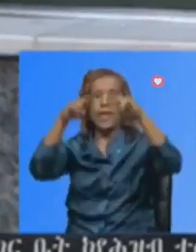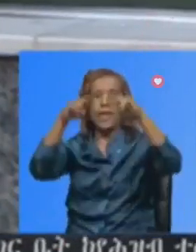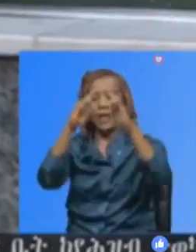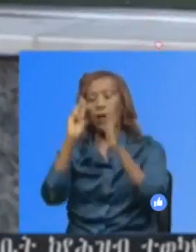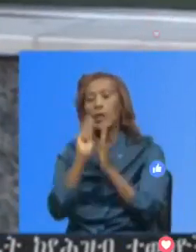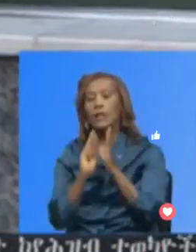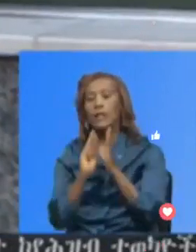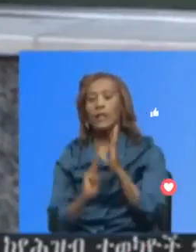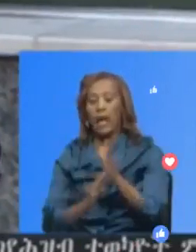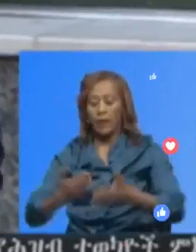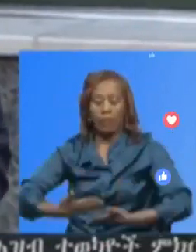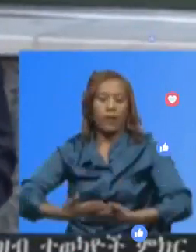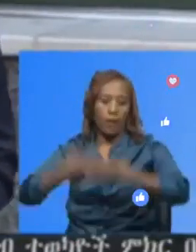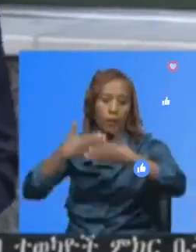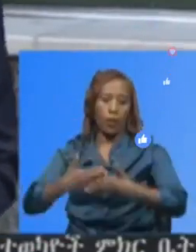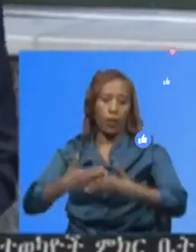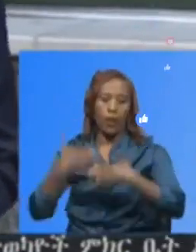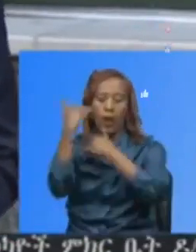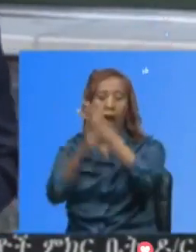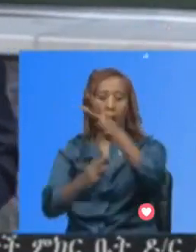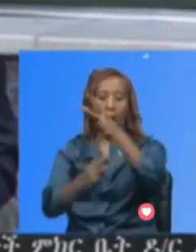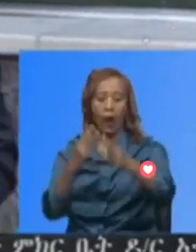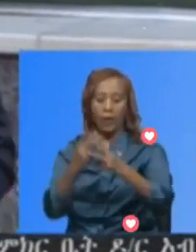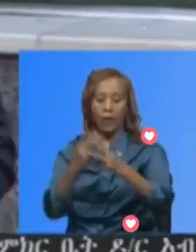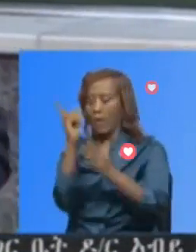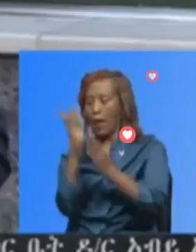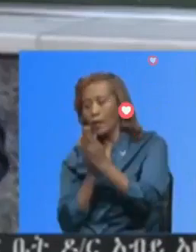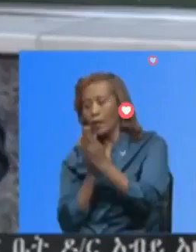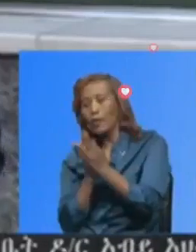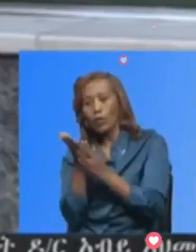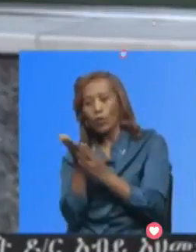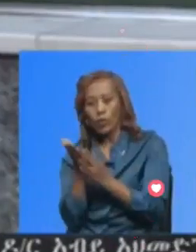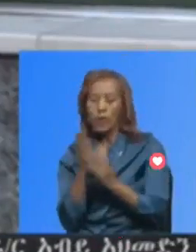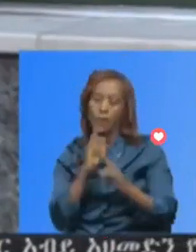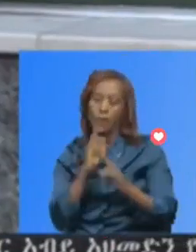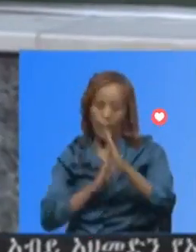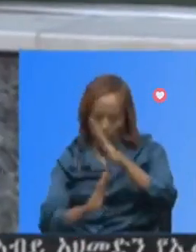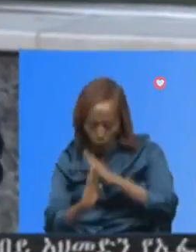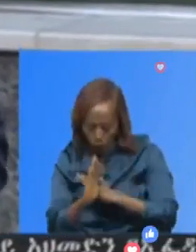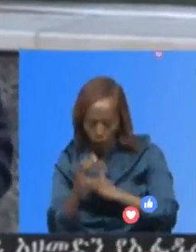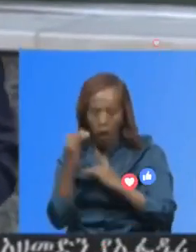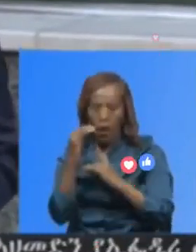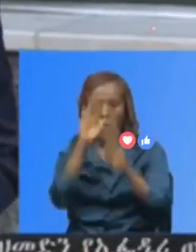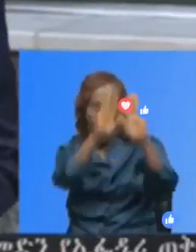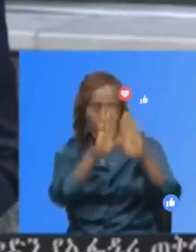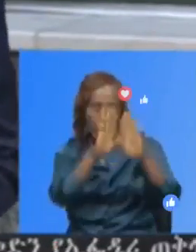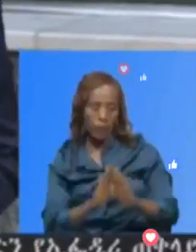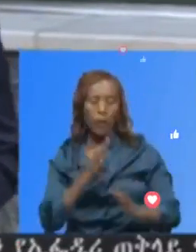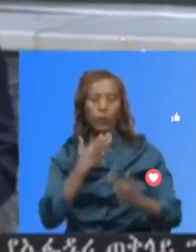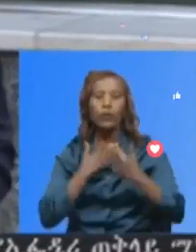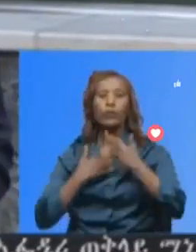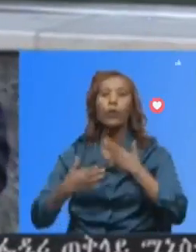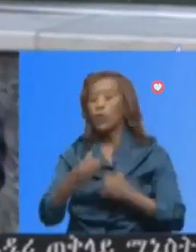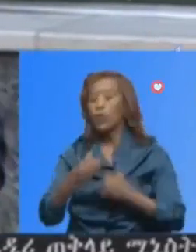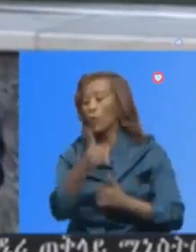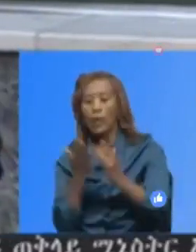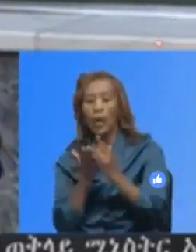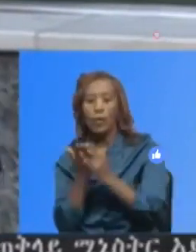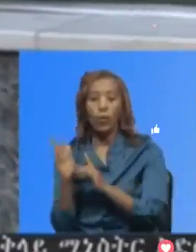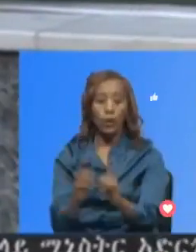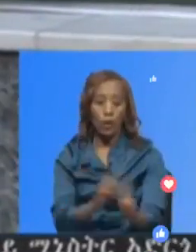ስርዓት ገንብቷል። ዓለም በአንድ በኩል በጥሞና በአግራሞትና በጉጉት በሌላ በኩል